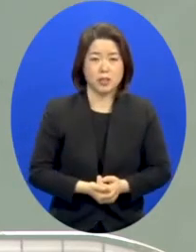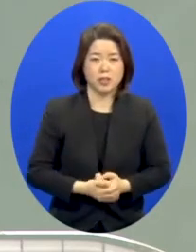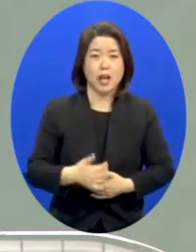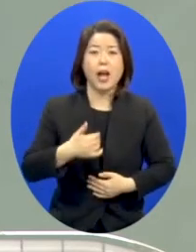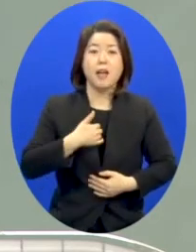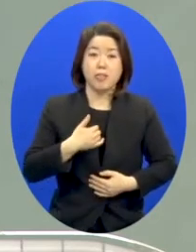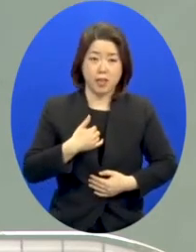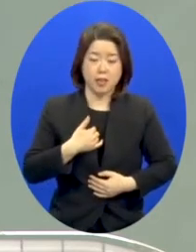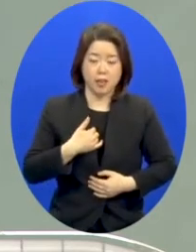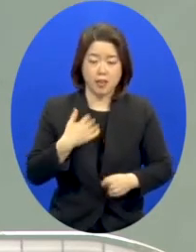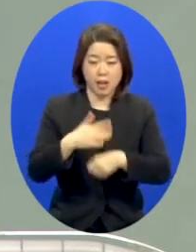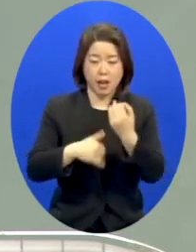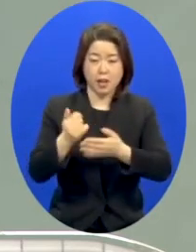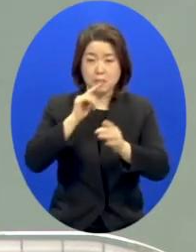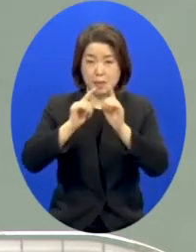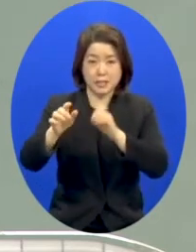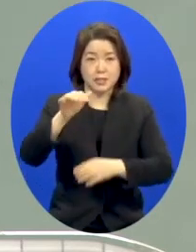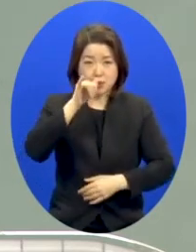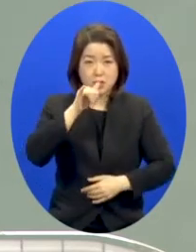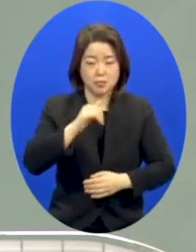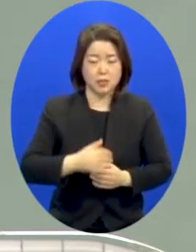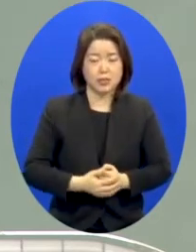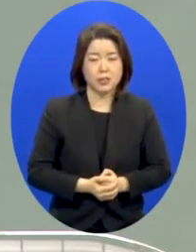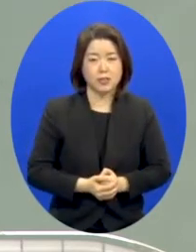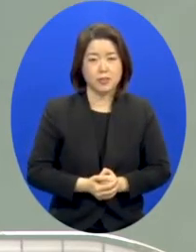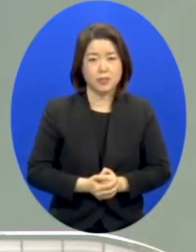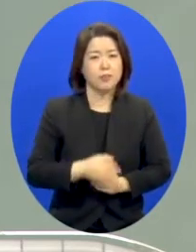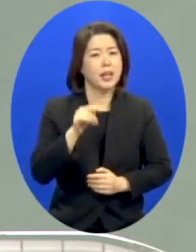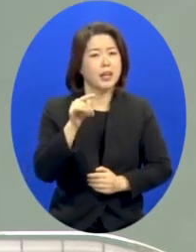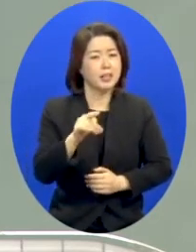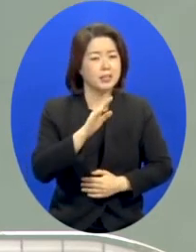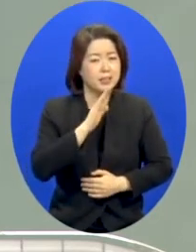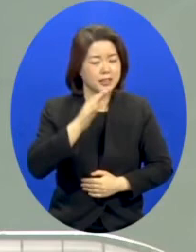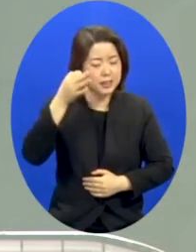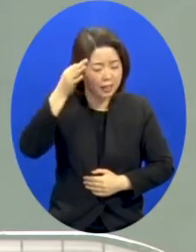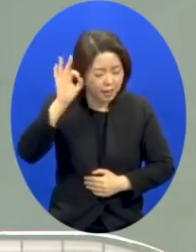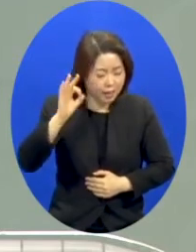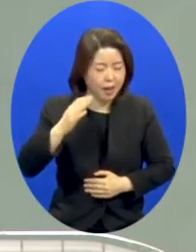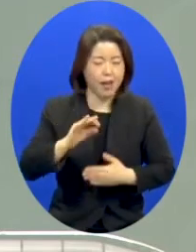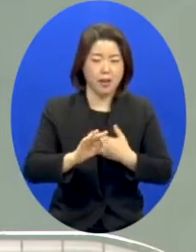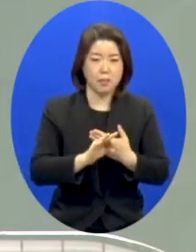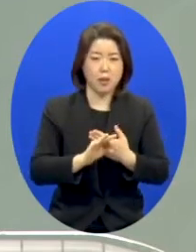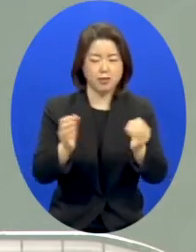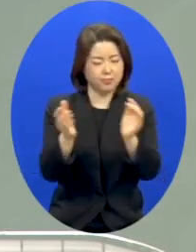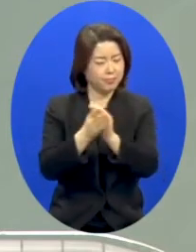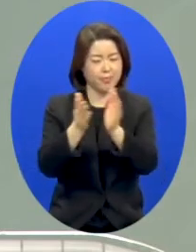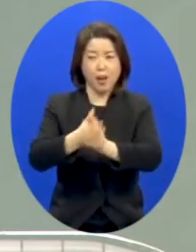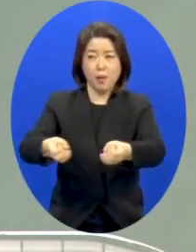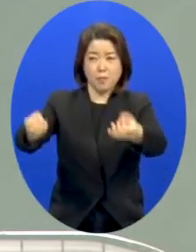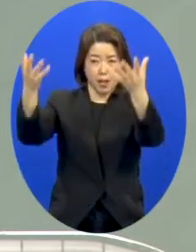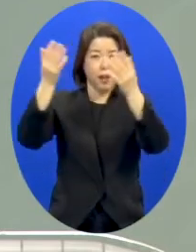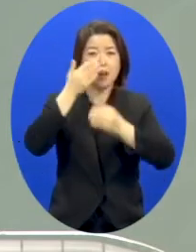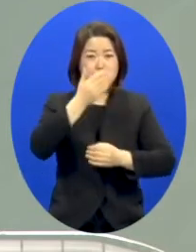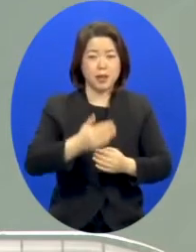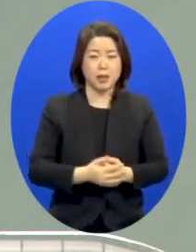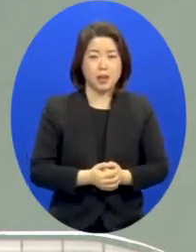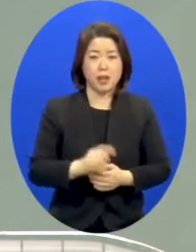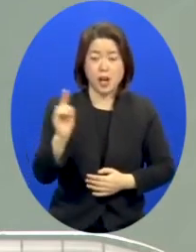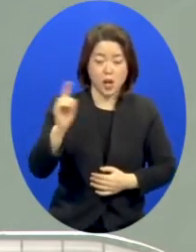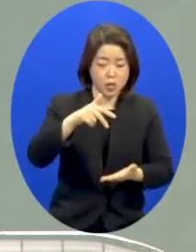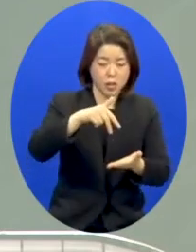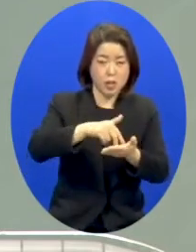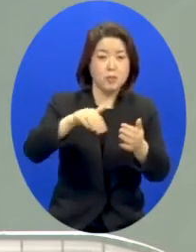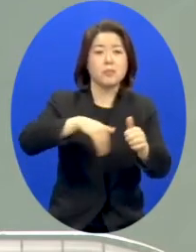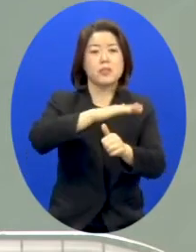내게는 하나님의 말씀이 있어요 이걸 진짜 깨닫고 나면 할렐루야 할 수 밖에 없어요 어떤 용병과